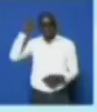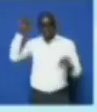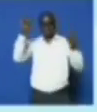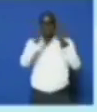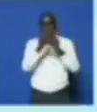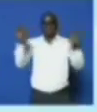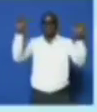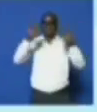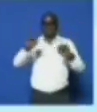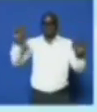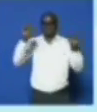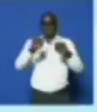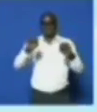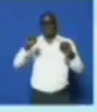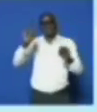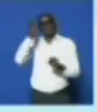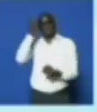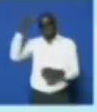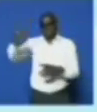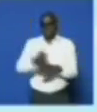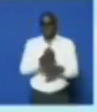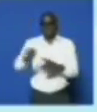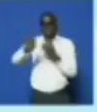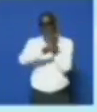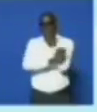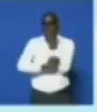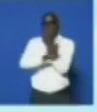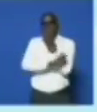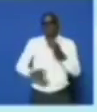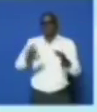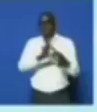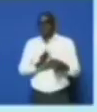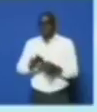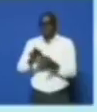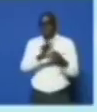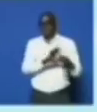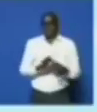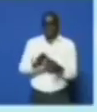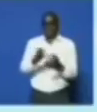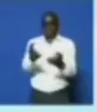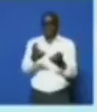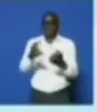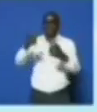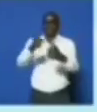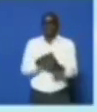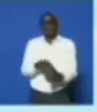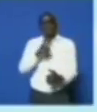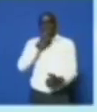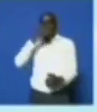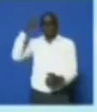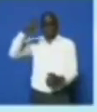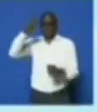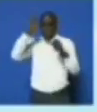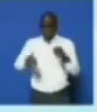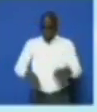le camp de mme ndao le ministre des affaires étrangères et de la coopération veut d'abord s'assurer des conditions de vie